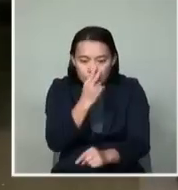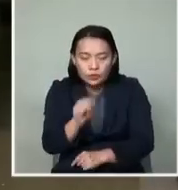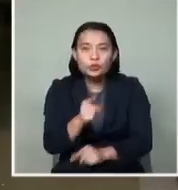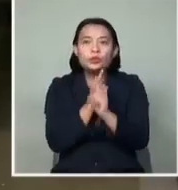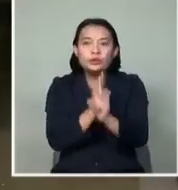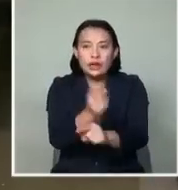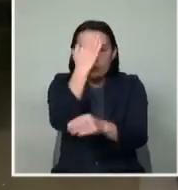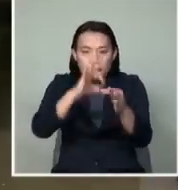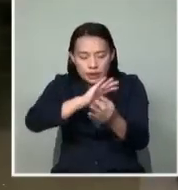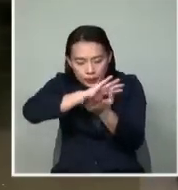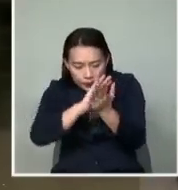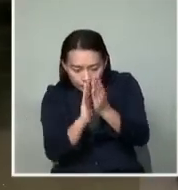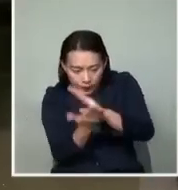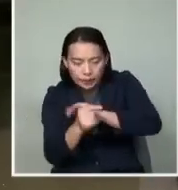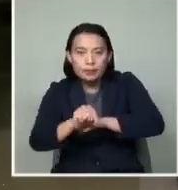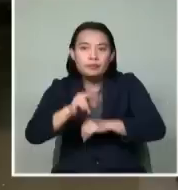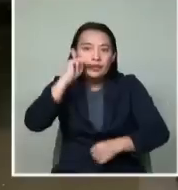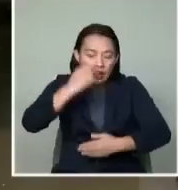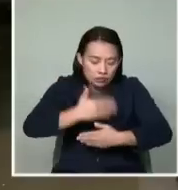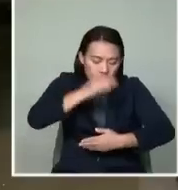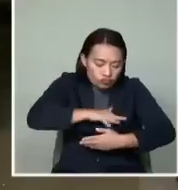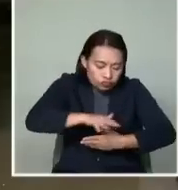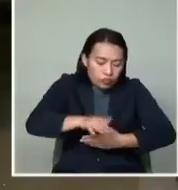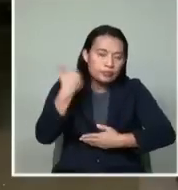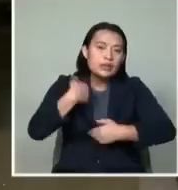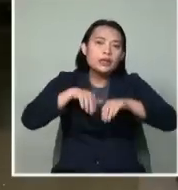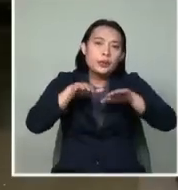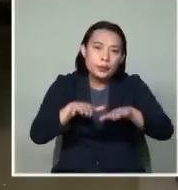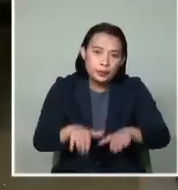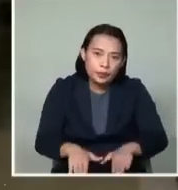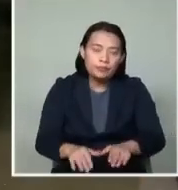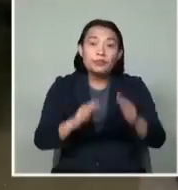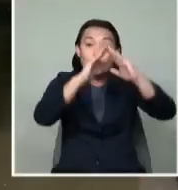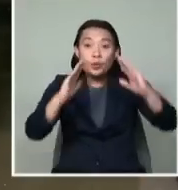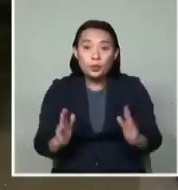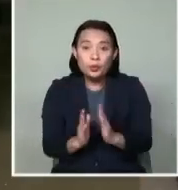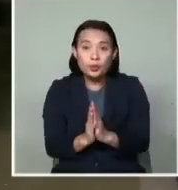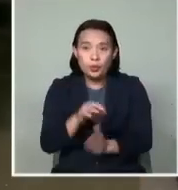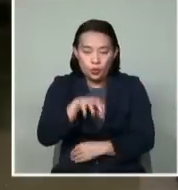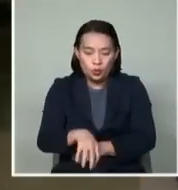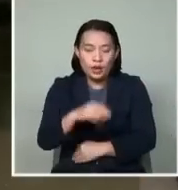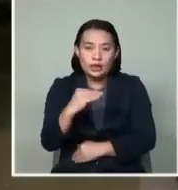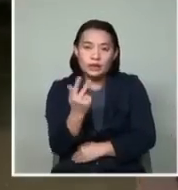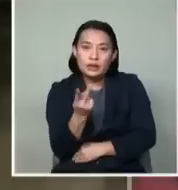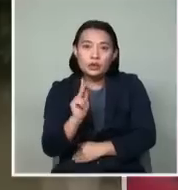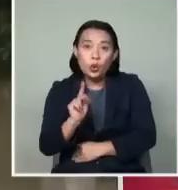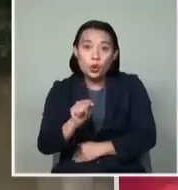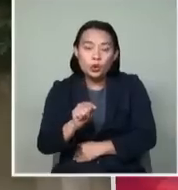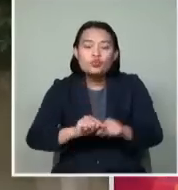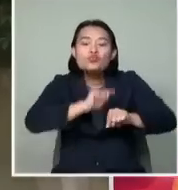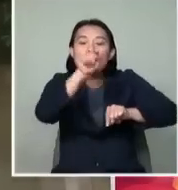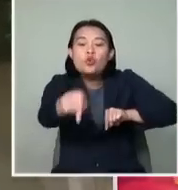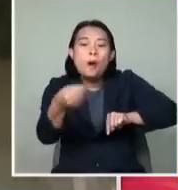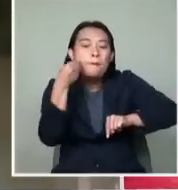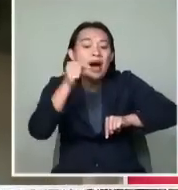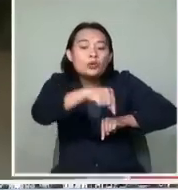อาจจะปรับลดระดับอัตราการระบายน้ำลงค่ะและตอนนี้นอกจากวัดโคกเกษมเองนะคะพื้นที่หมู่บ้านบริเวณท้ายเขื่อนลำพระเพลิง